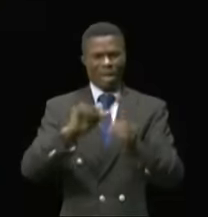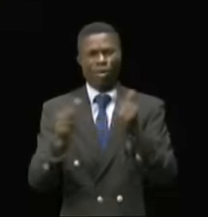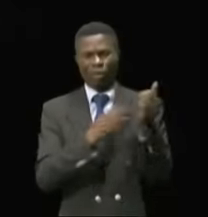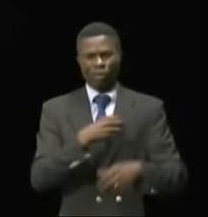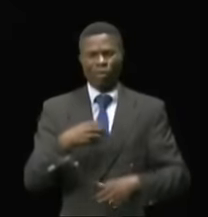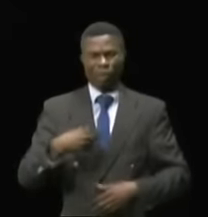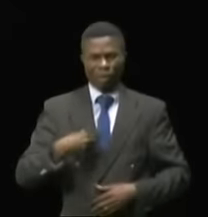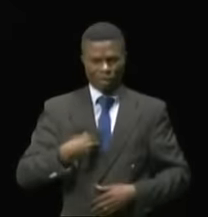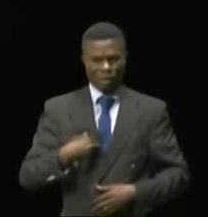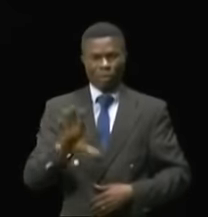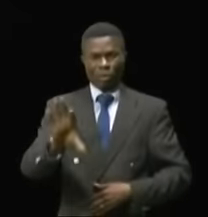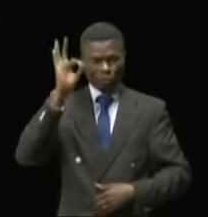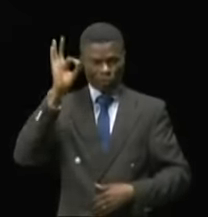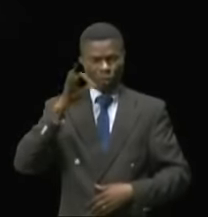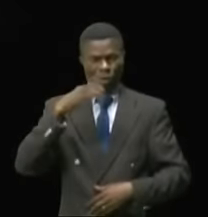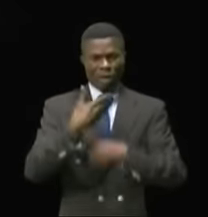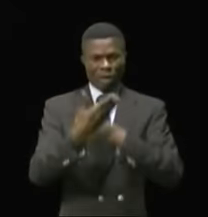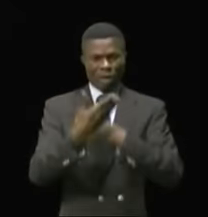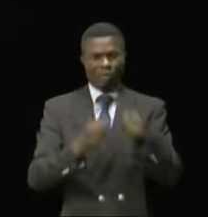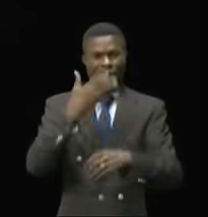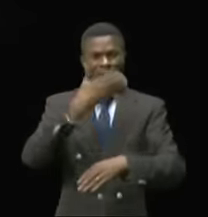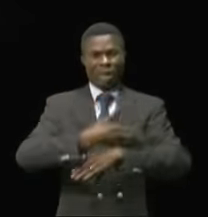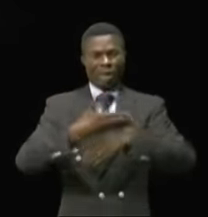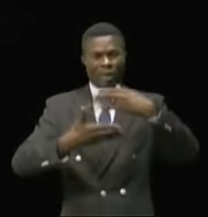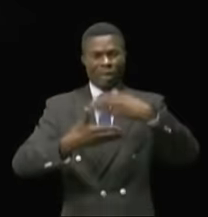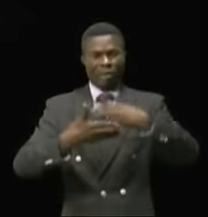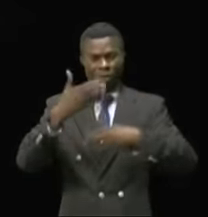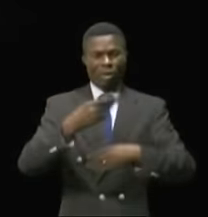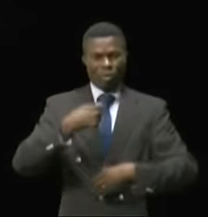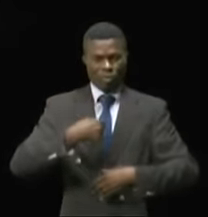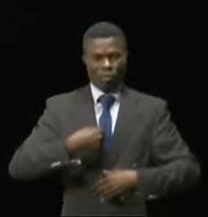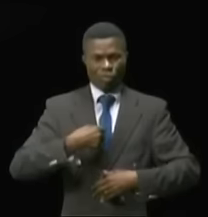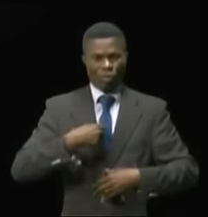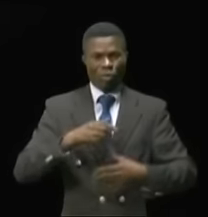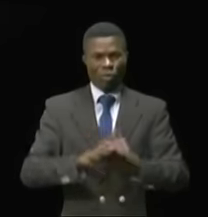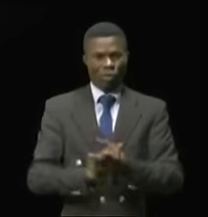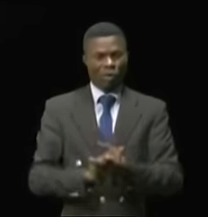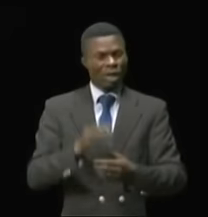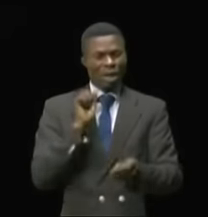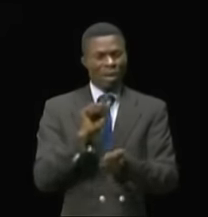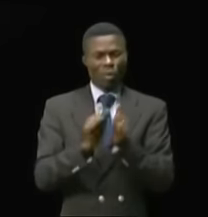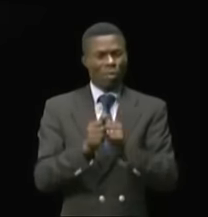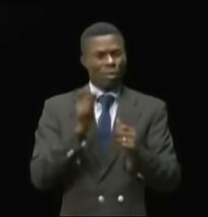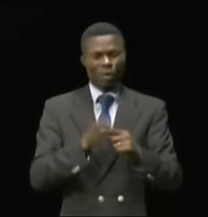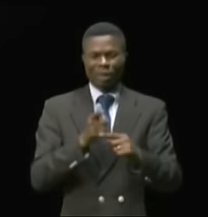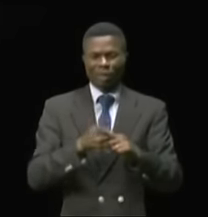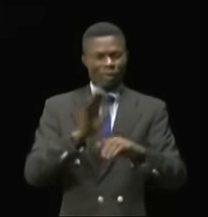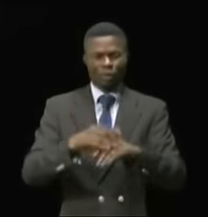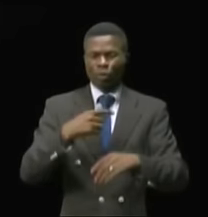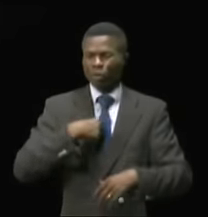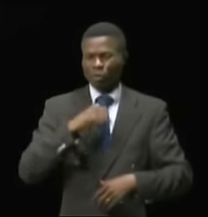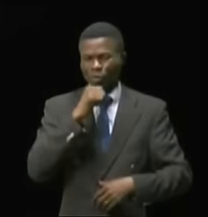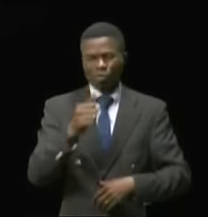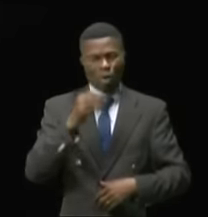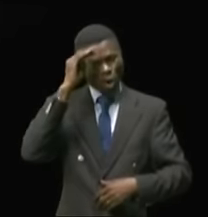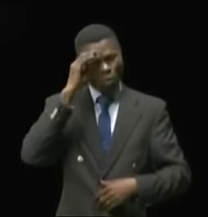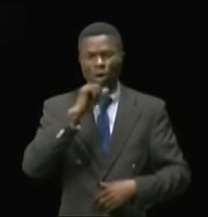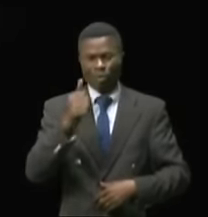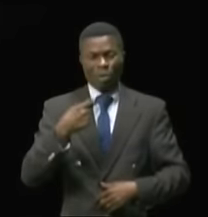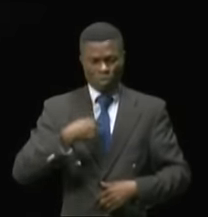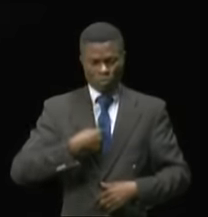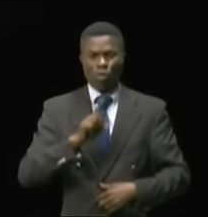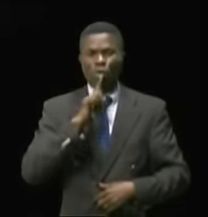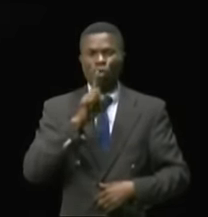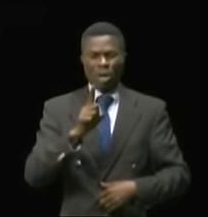Si j'ai choisi de faire la construction, je ne trouve aucune difficulté en tant que femme. Je suis une